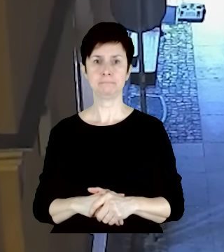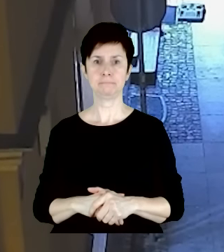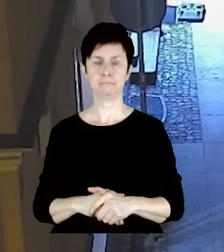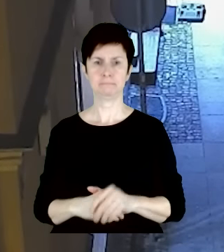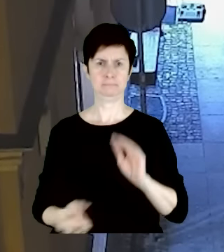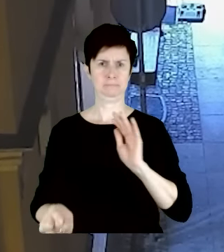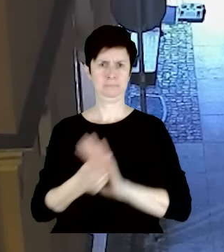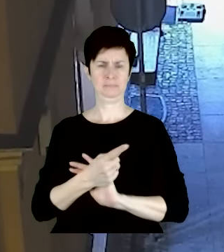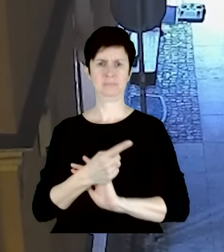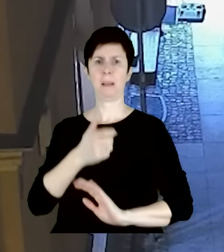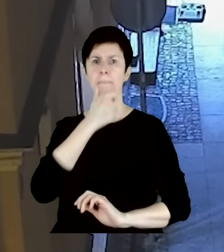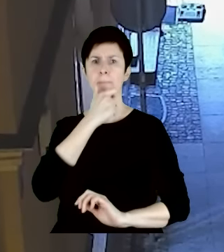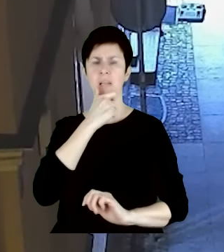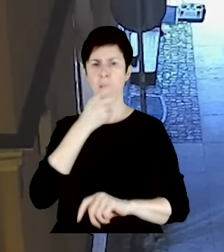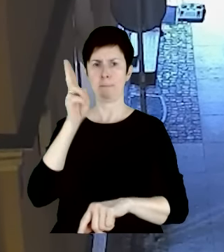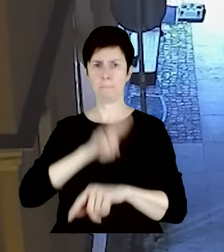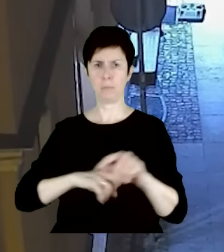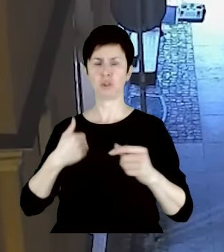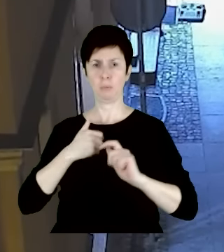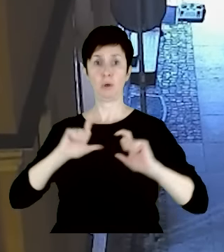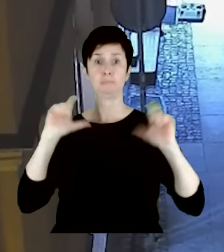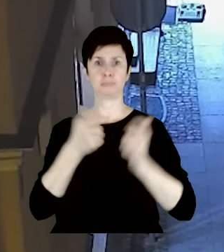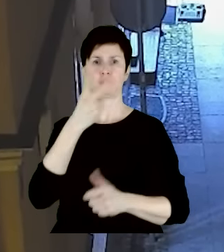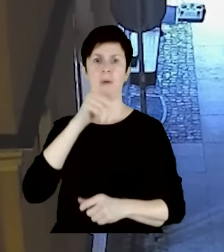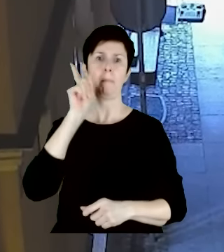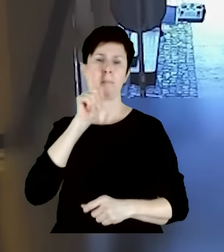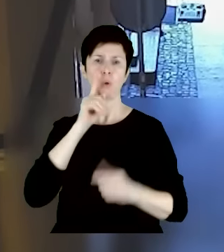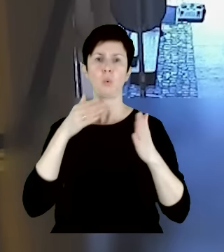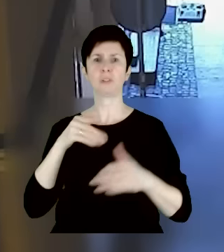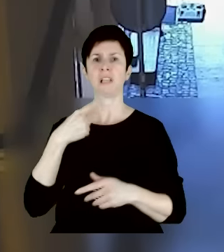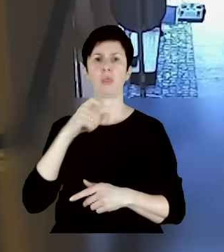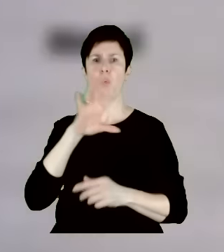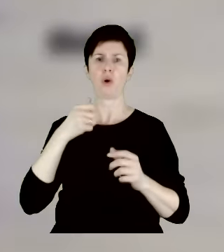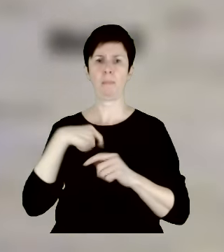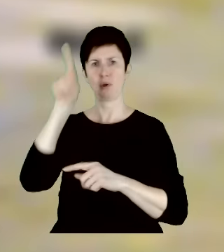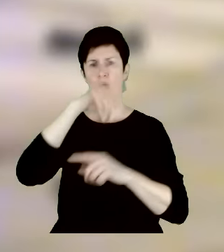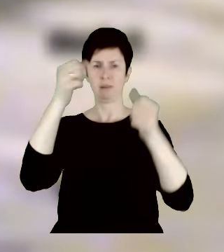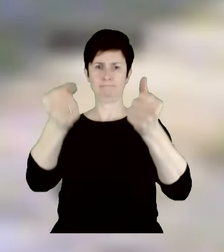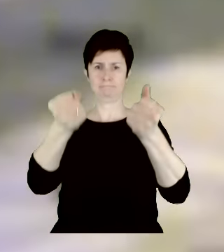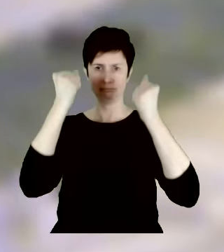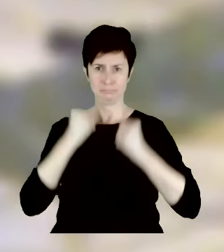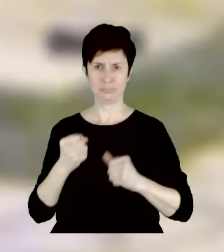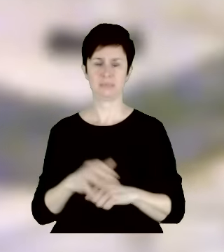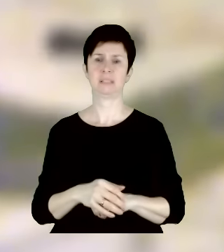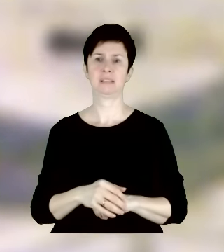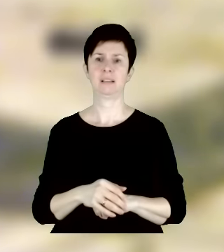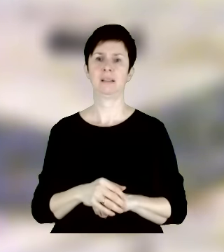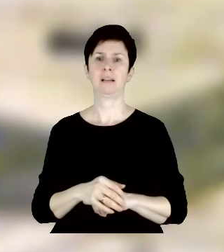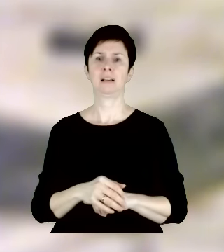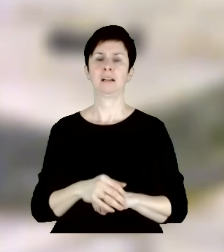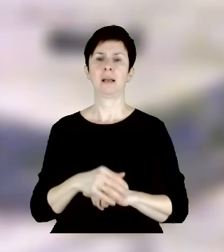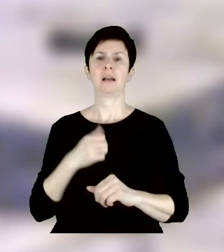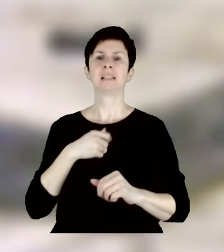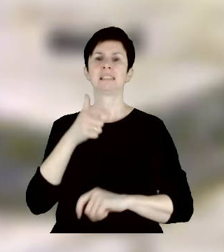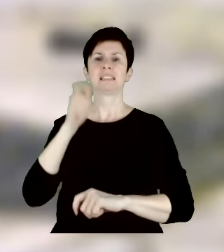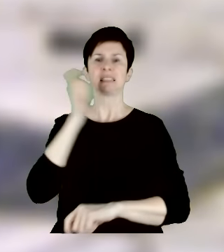Nietypowa akcja bydgoskiej policji. Zatrzymali oni 2 mężczyzn, którzy przy ulicy Długiej wyrwali tablicę z numerem tramwaju. Po otrzymaniu zgłoszenia do operatora monitoringu Straży